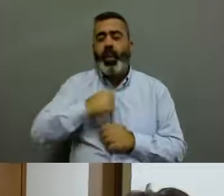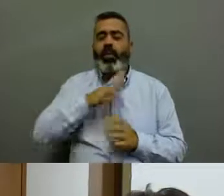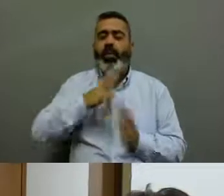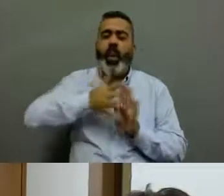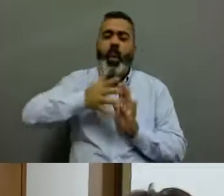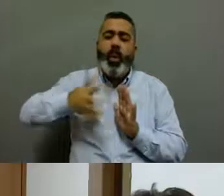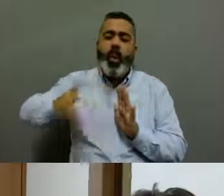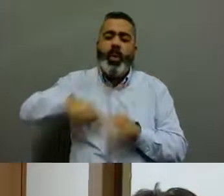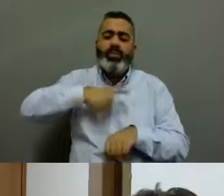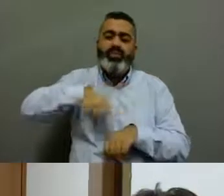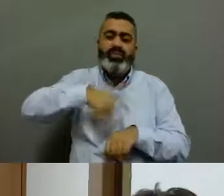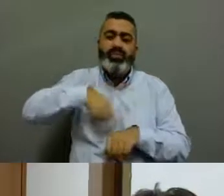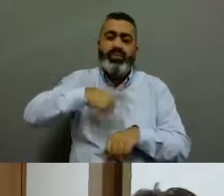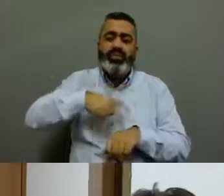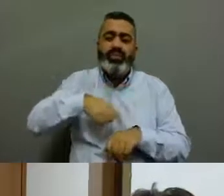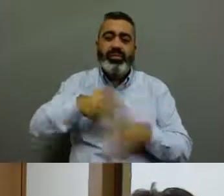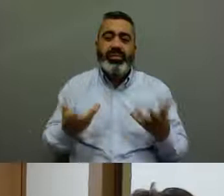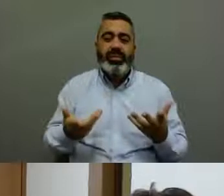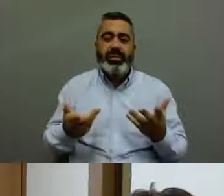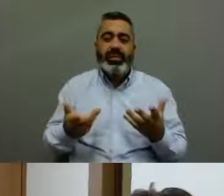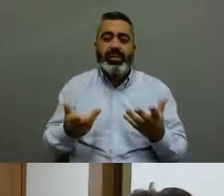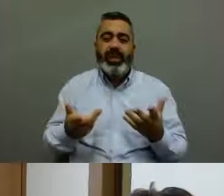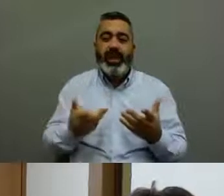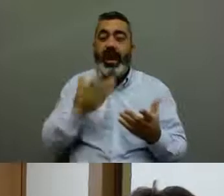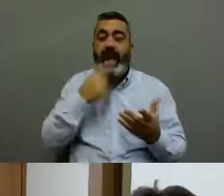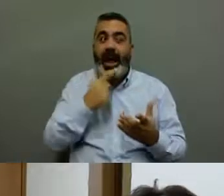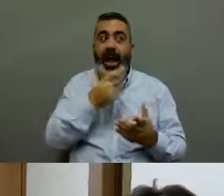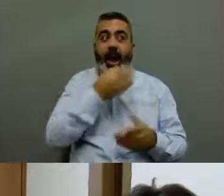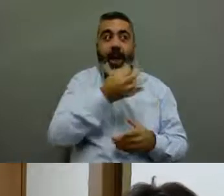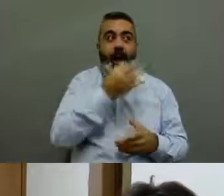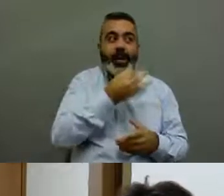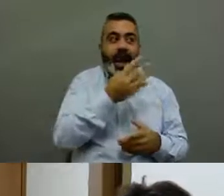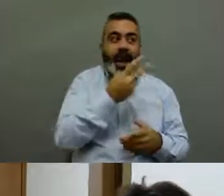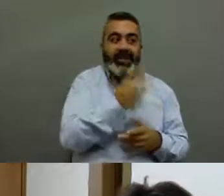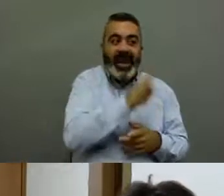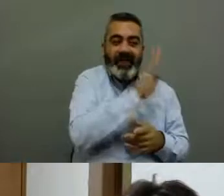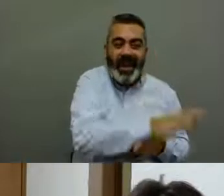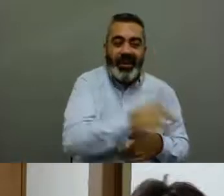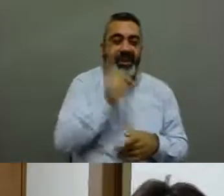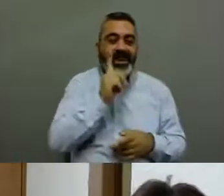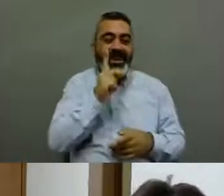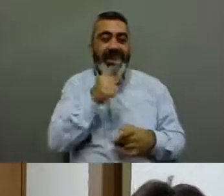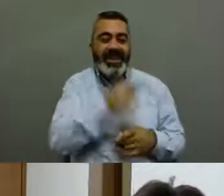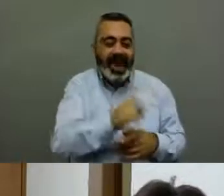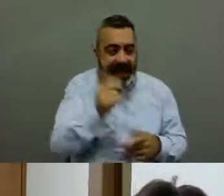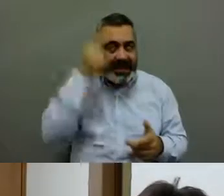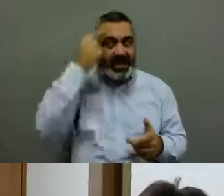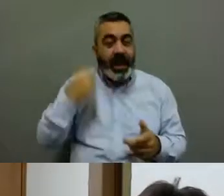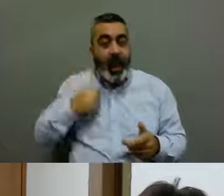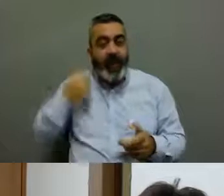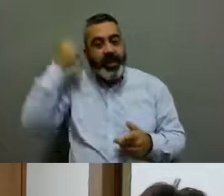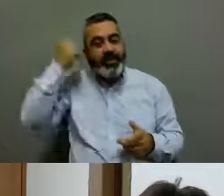ωστόσο πιάνομαι από λόγια της κυρίας Βλάχου, λόγια της κυρίας Κατσιγιάννη και δικές μου